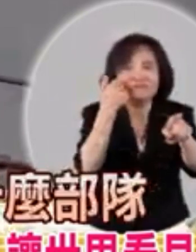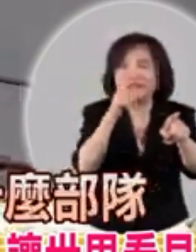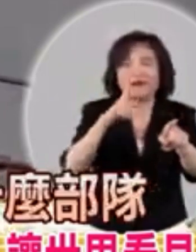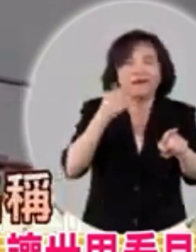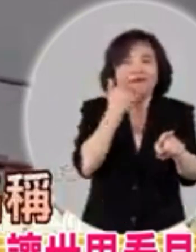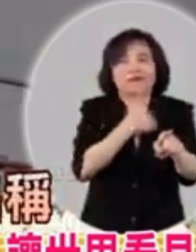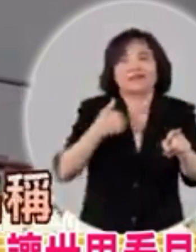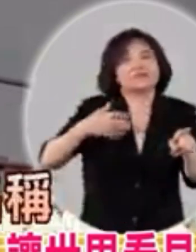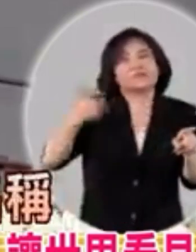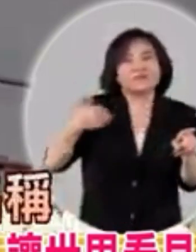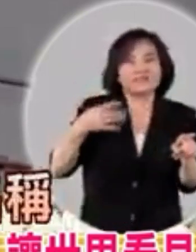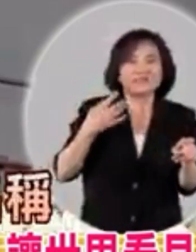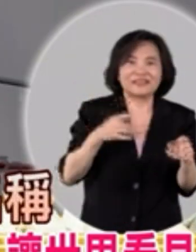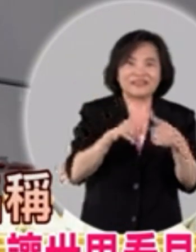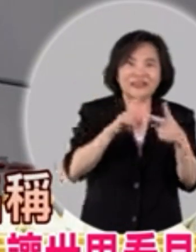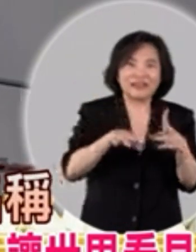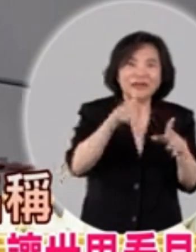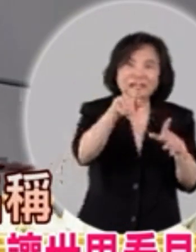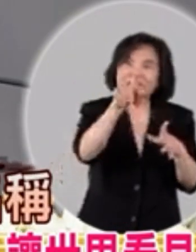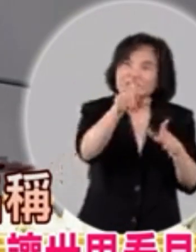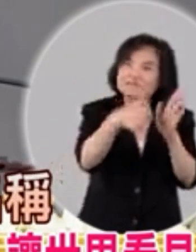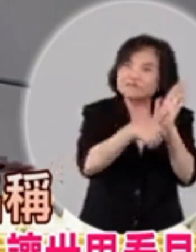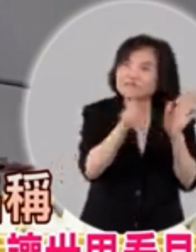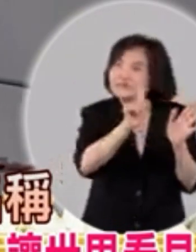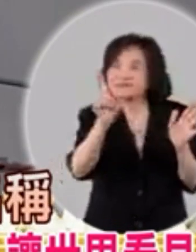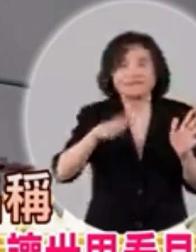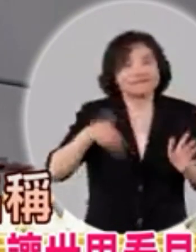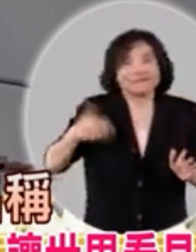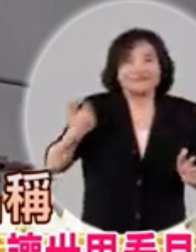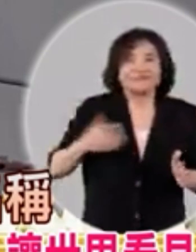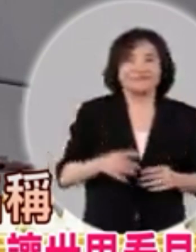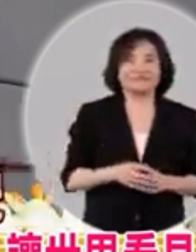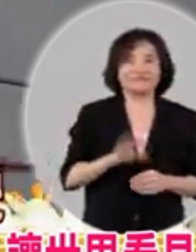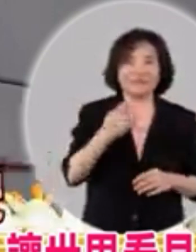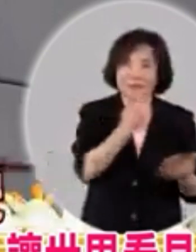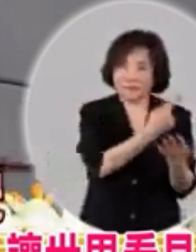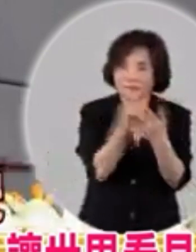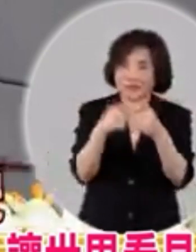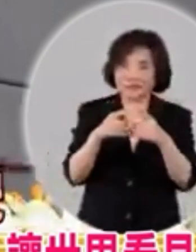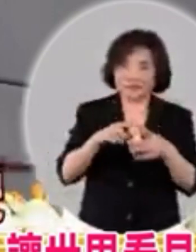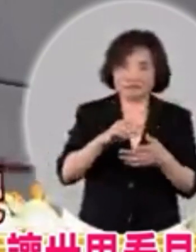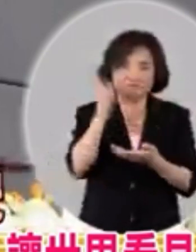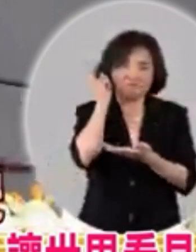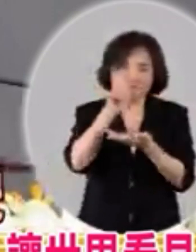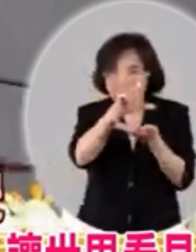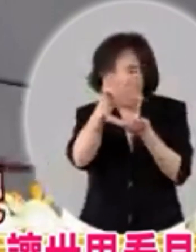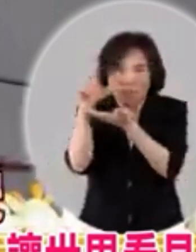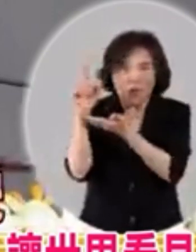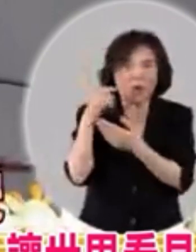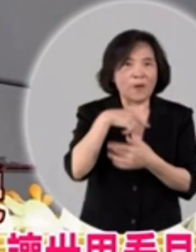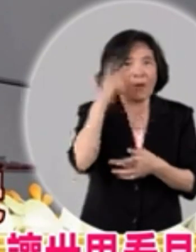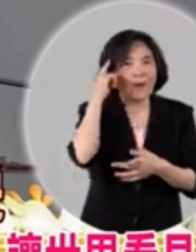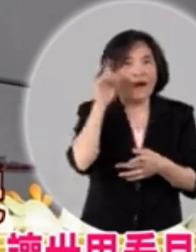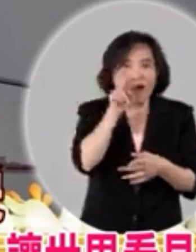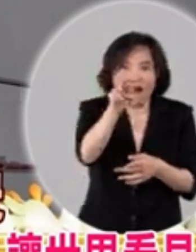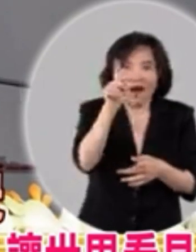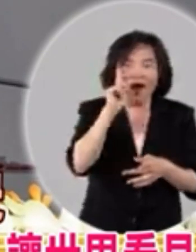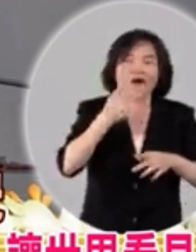许也叫不出装备的名称，但那是一种安心的感